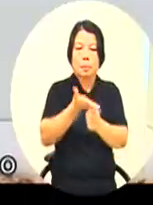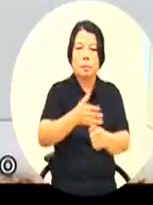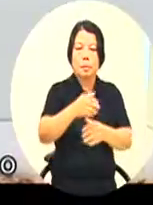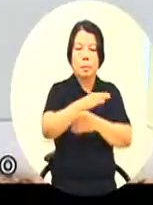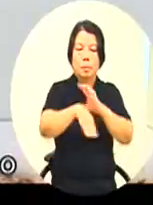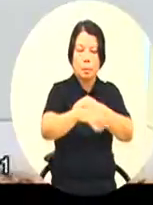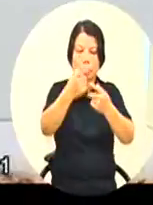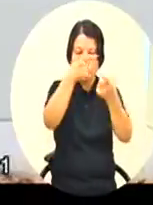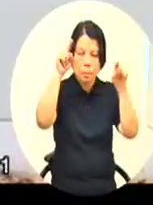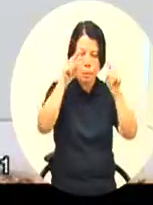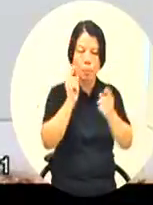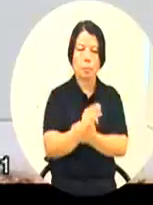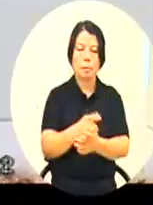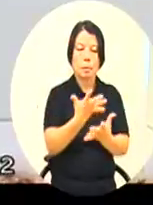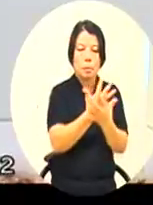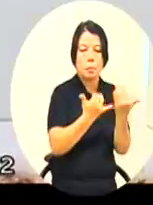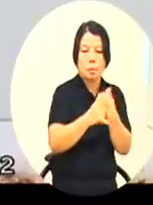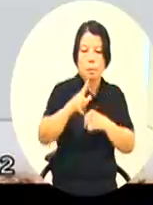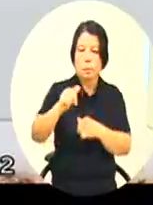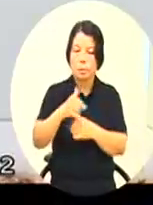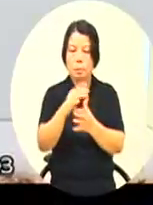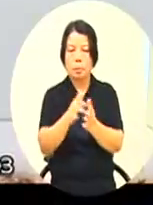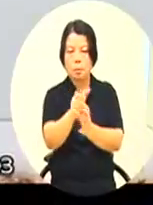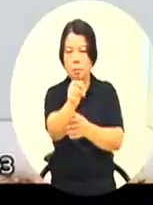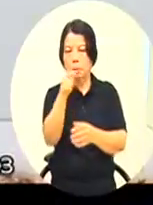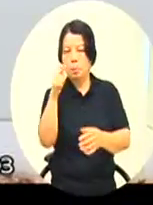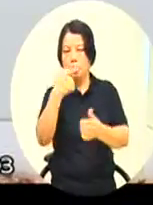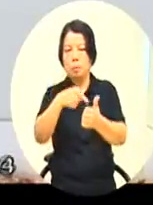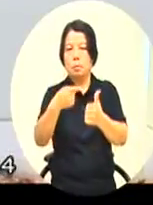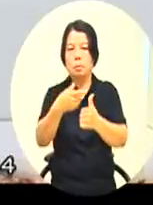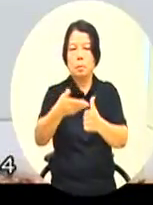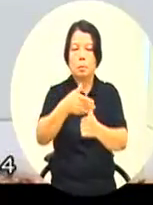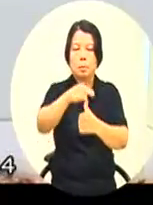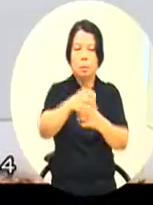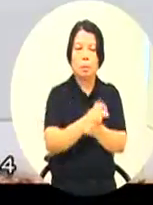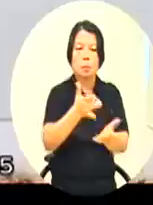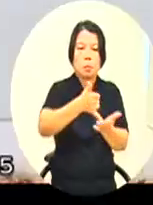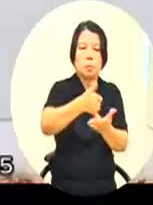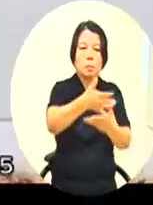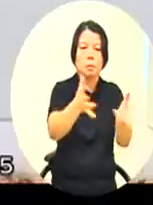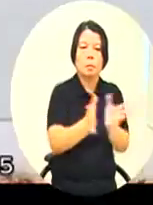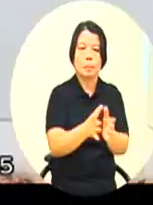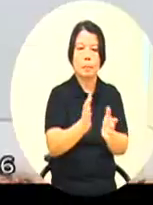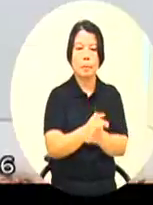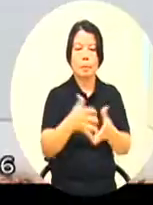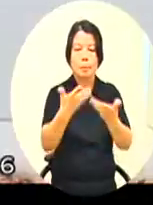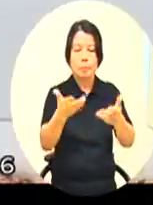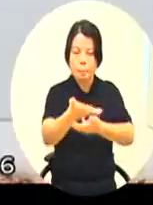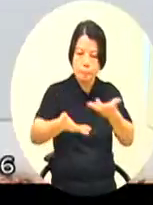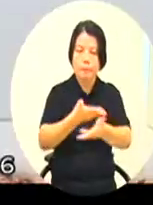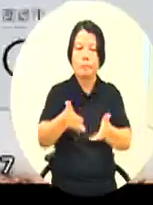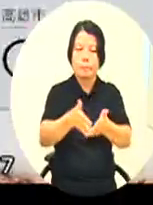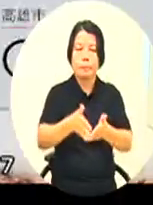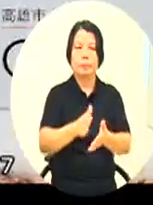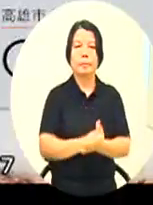们的师生们对我们的偏乡哈的教育跟弱势族群进行比较多的互动哈，